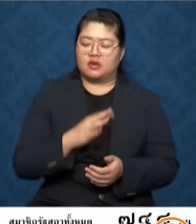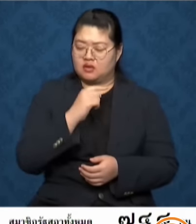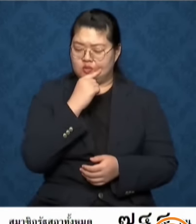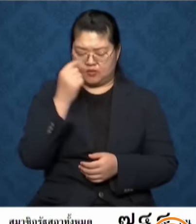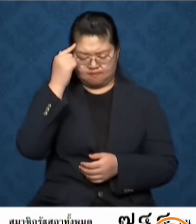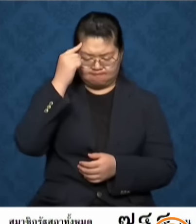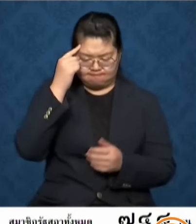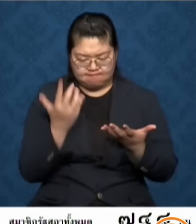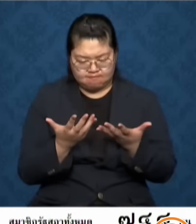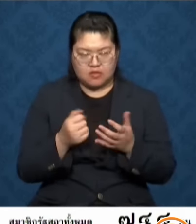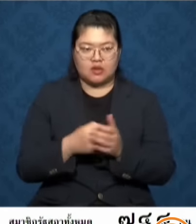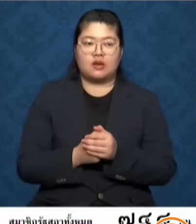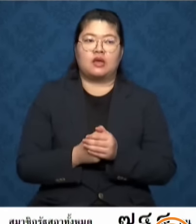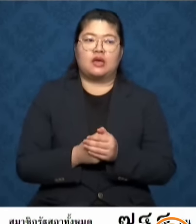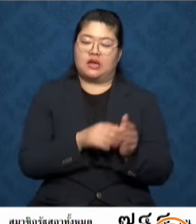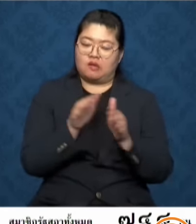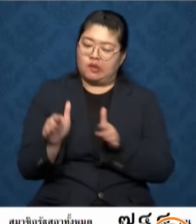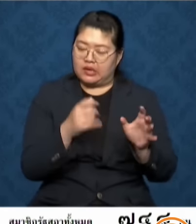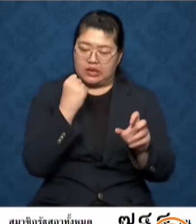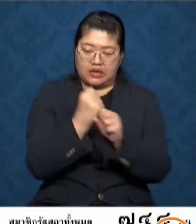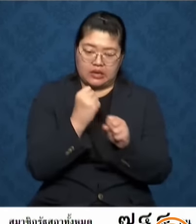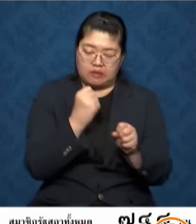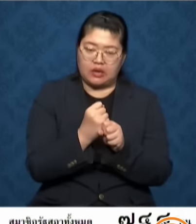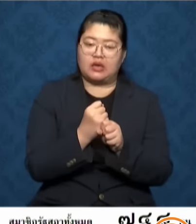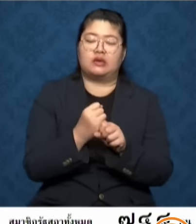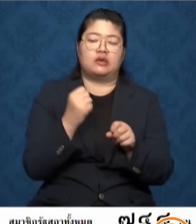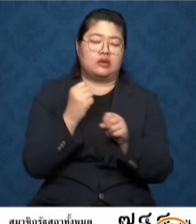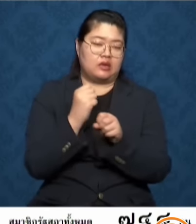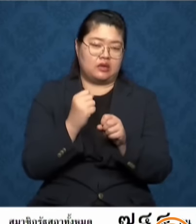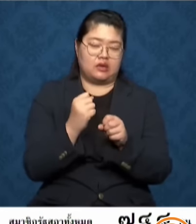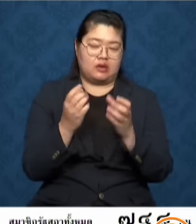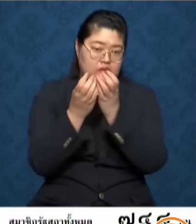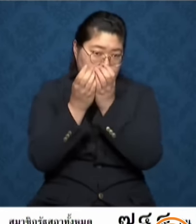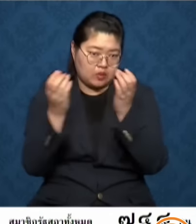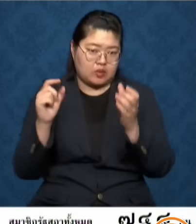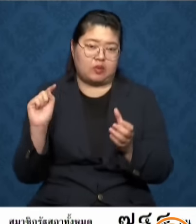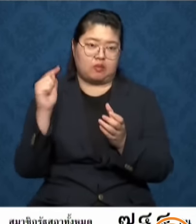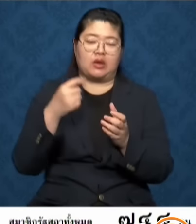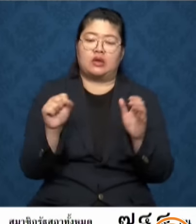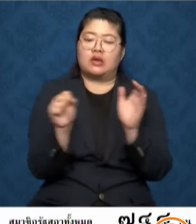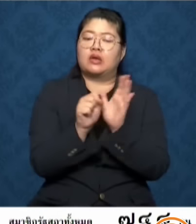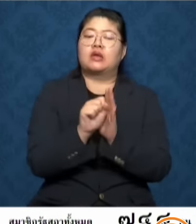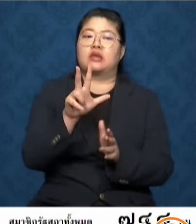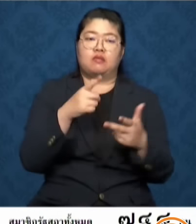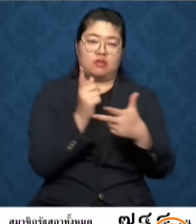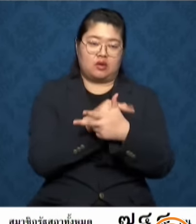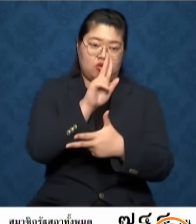สำคัญ